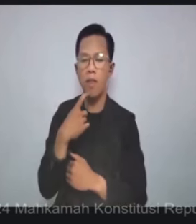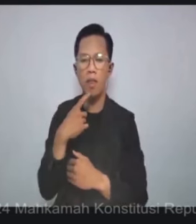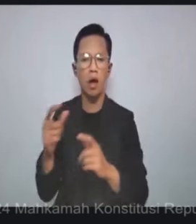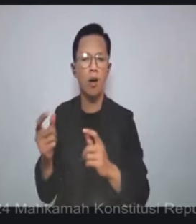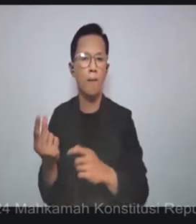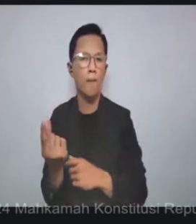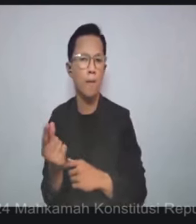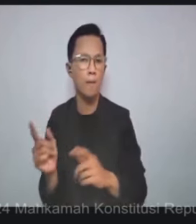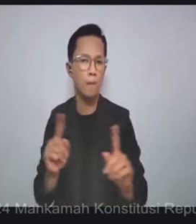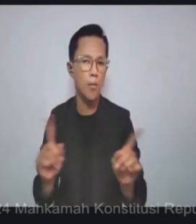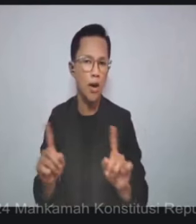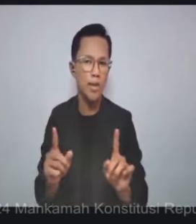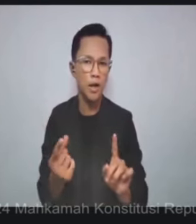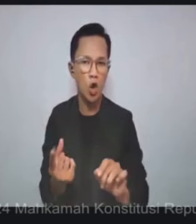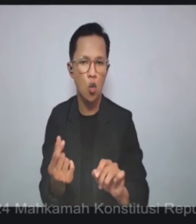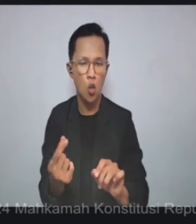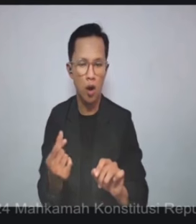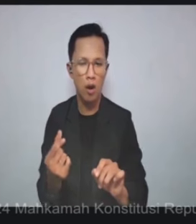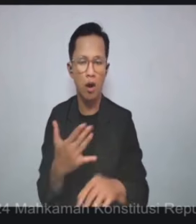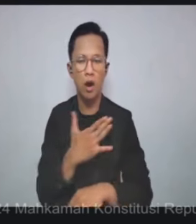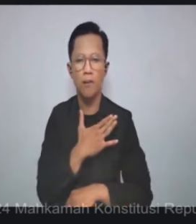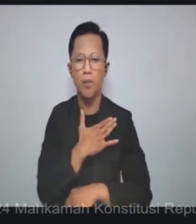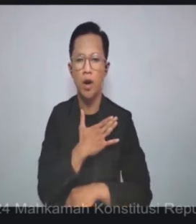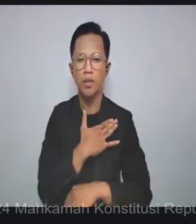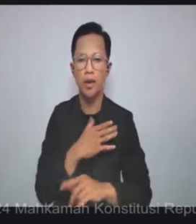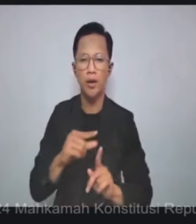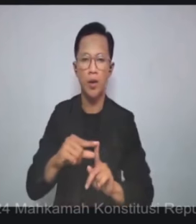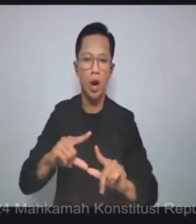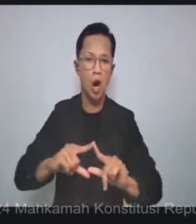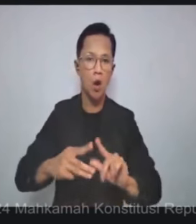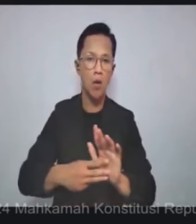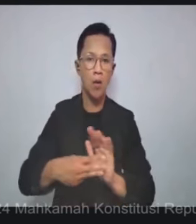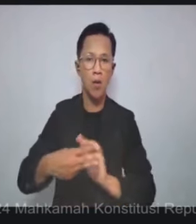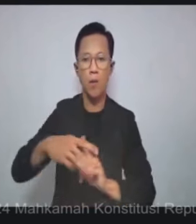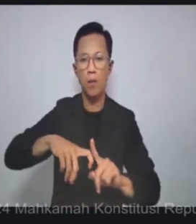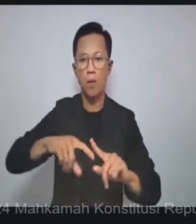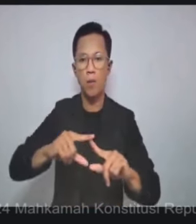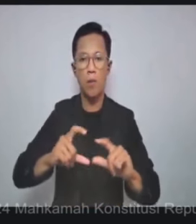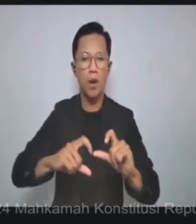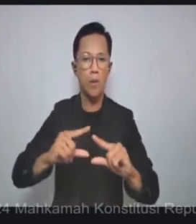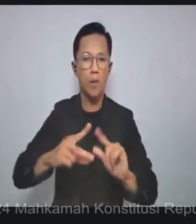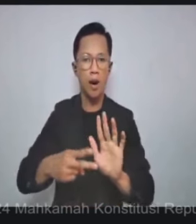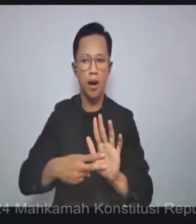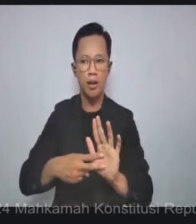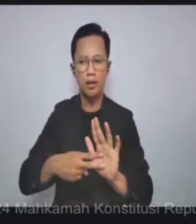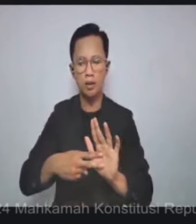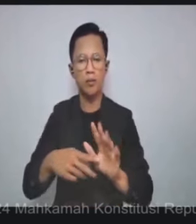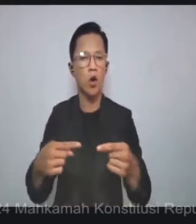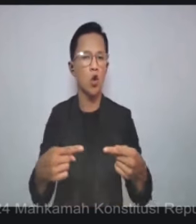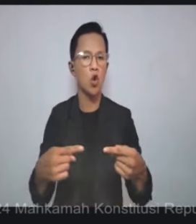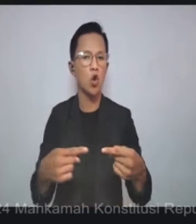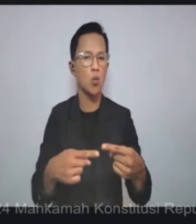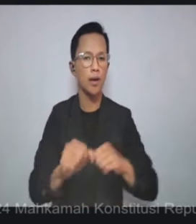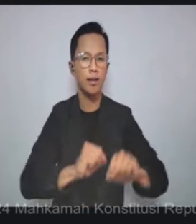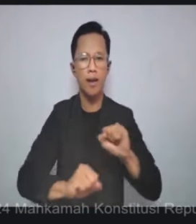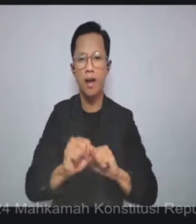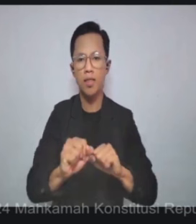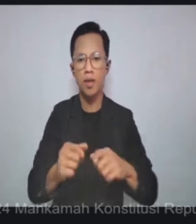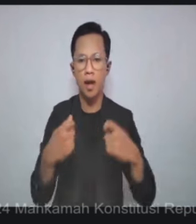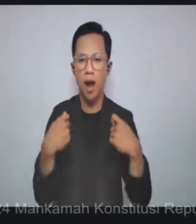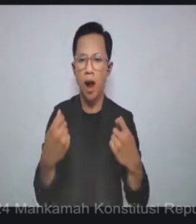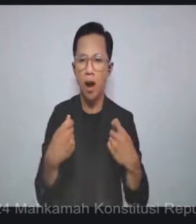di Kabupaten pamangasan tidak ada relevansinya dengan kaitan kegiat kegiatan kampanye sebagaimana dimaksud dalam u pemilu dengan